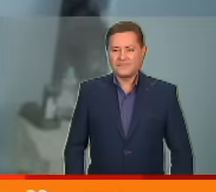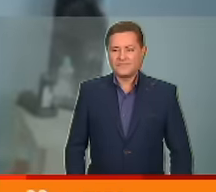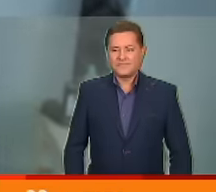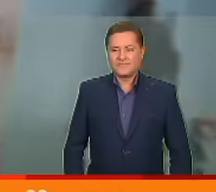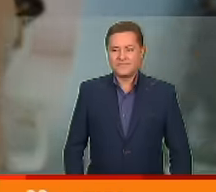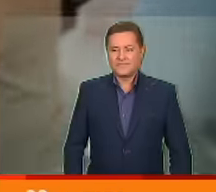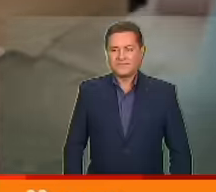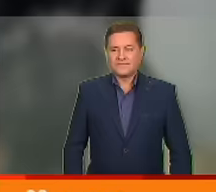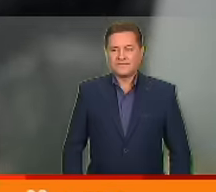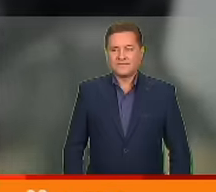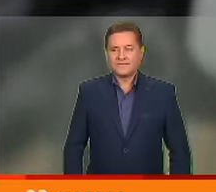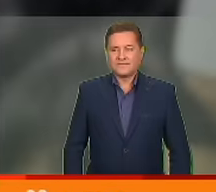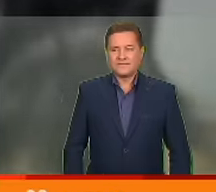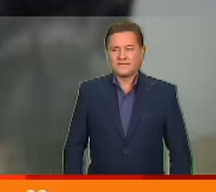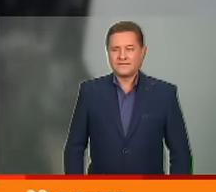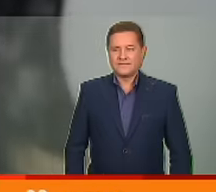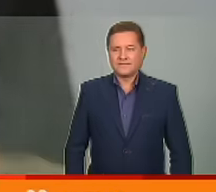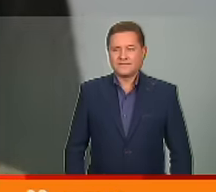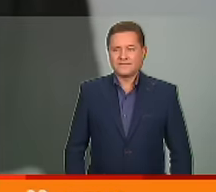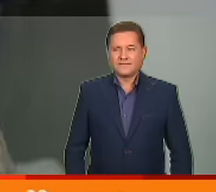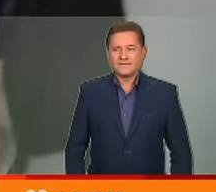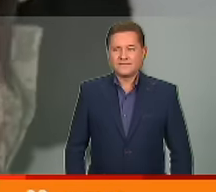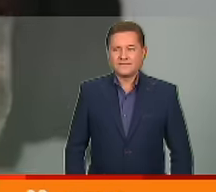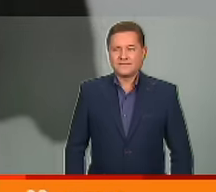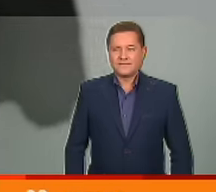Та ладно, мав другий.